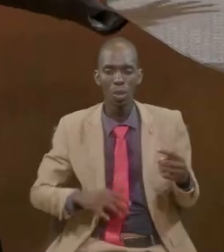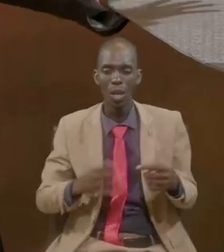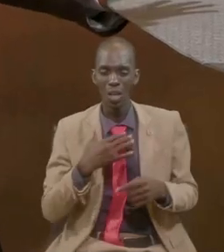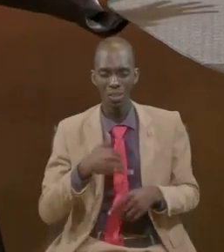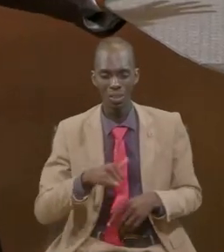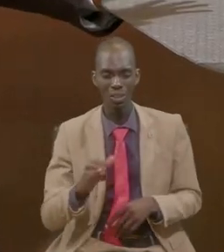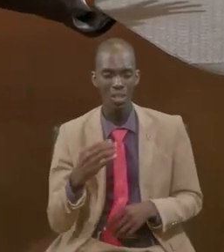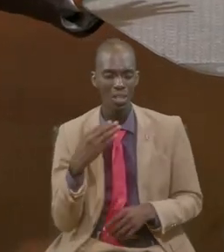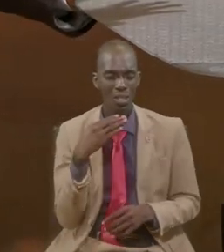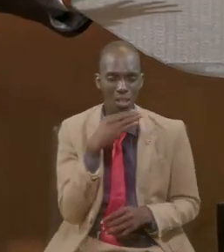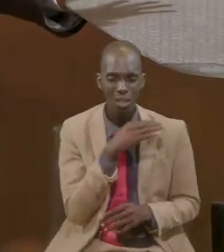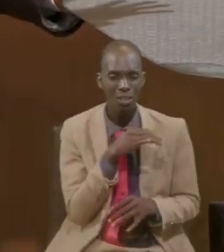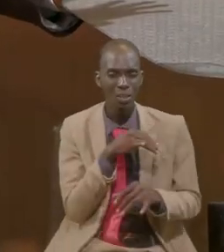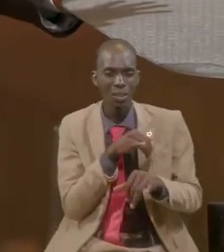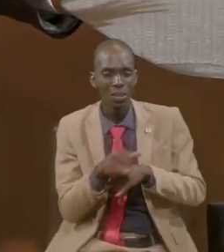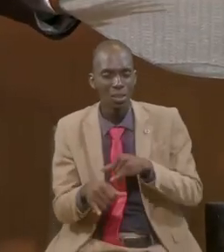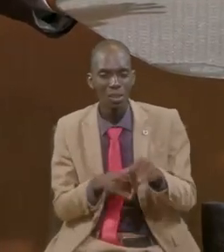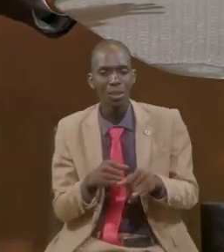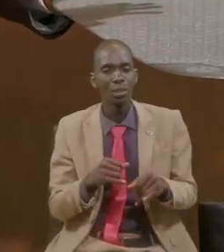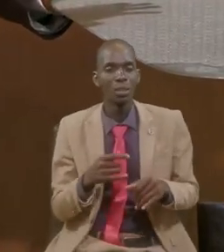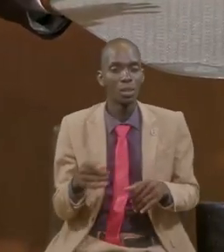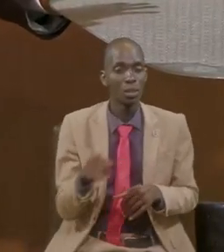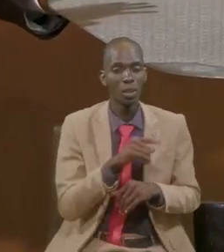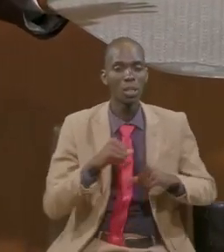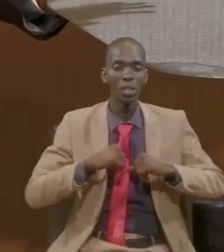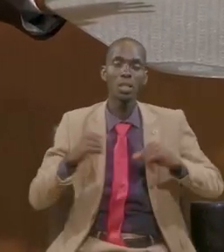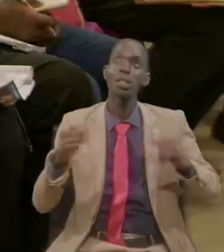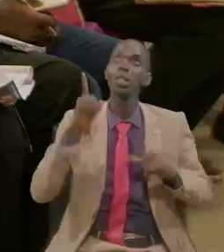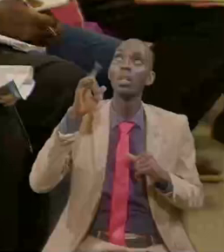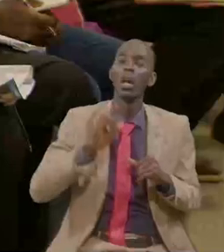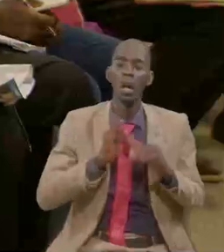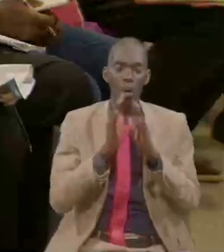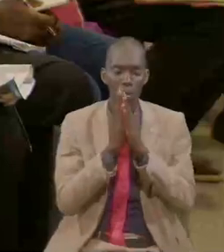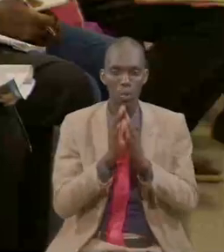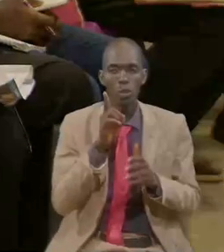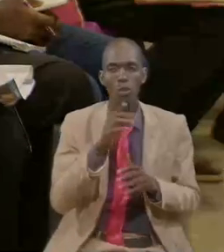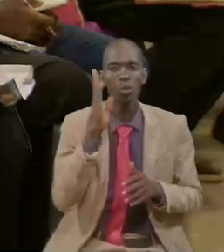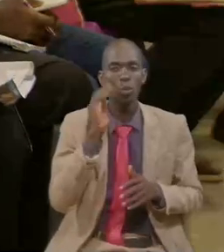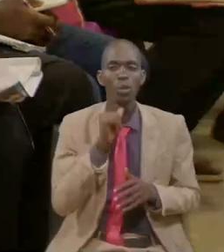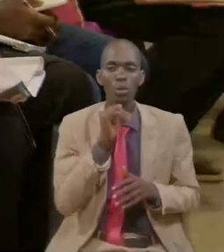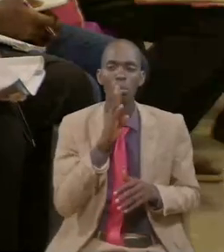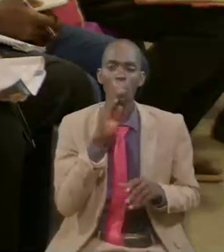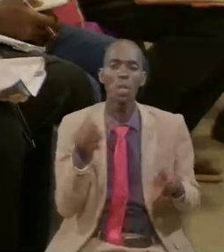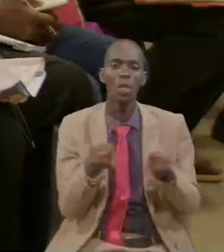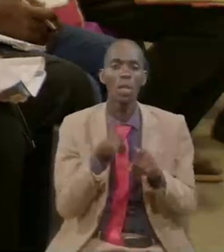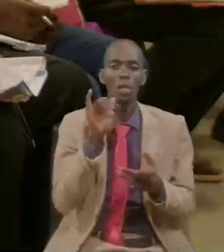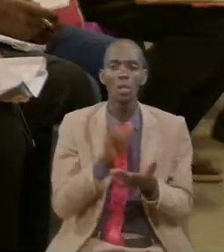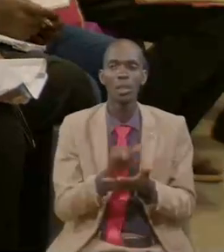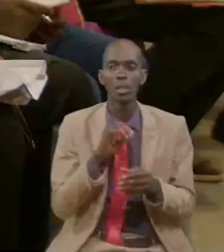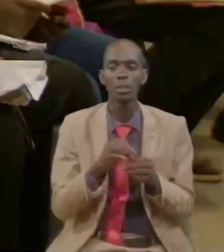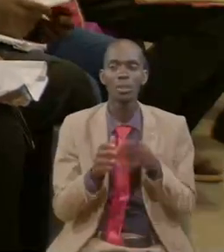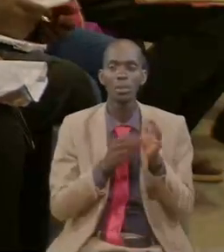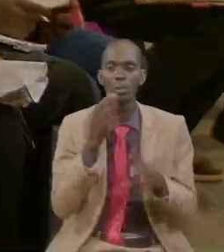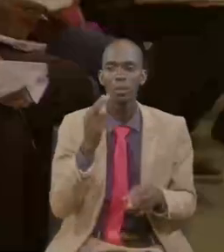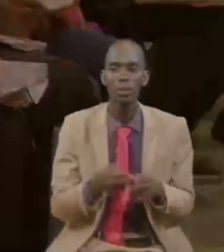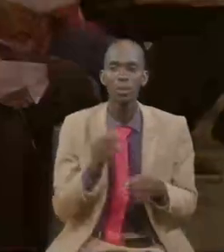mentent. En caractère, en comportement, ils renient Christ. Je prie que vous ne soyez pas pareils. Voyons la